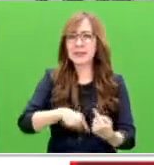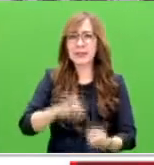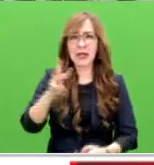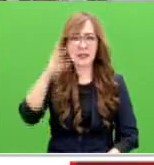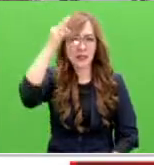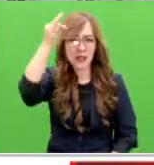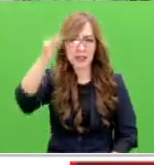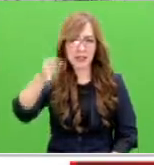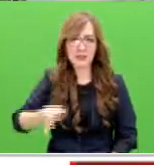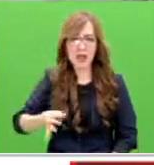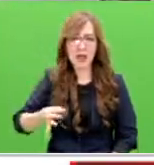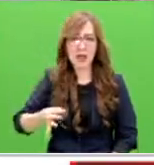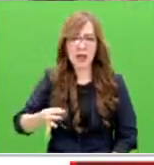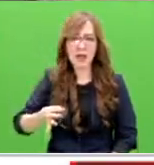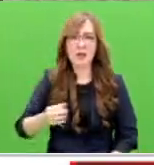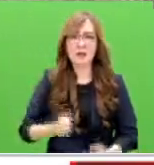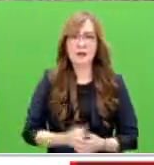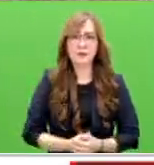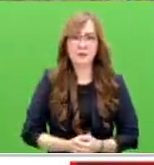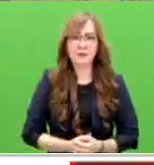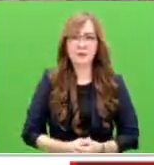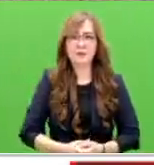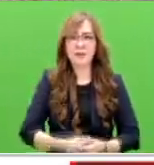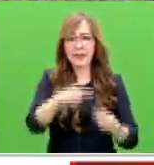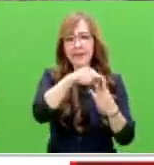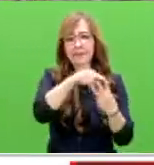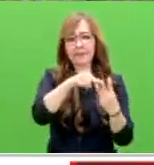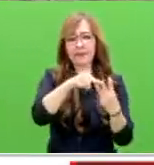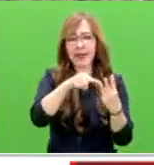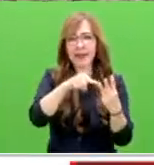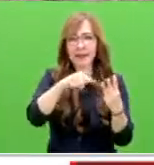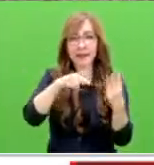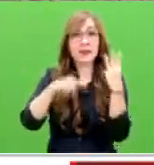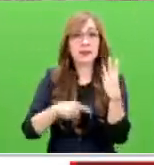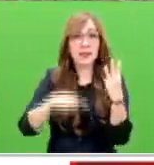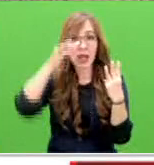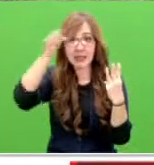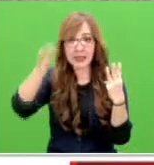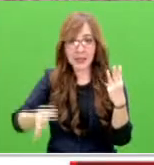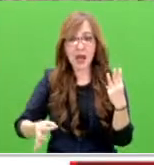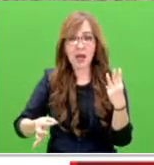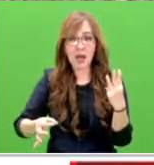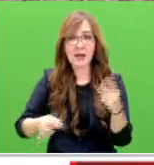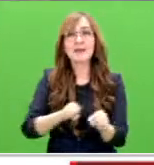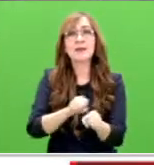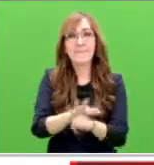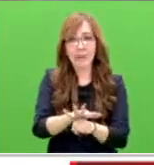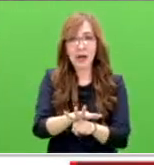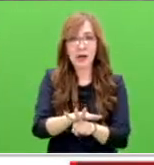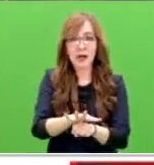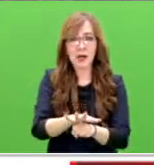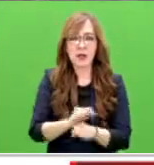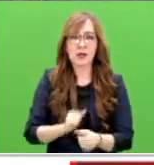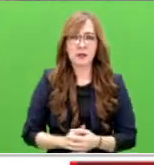ada di kawasan Sarimukti, di antara di Sarimukti, Mandala Sari, maupun di Raja Mandala Kulon. Dan ini pun cukup dirasakan